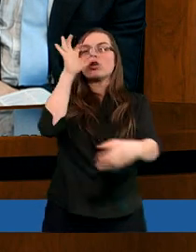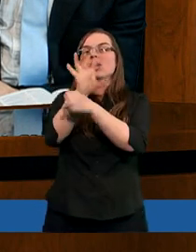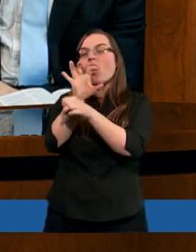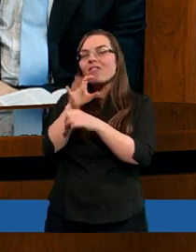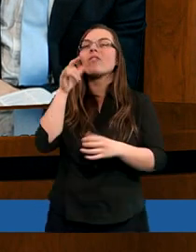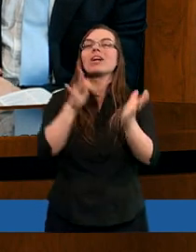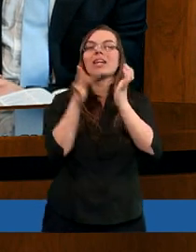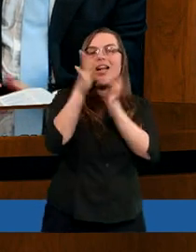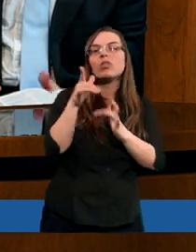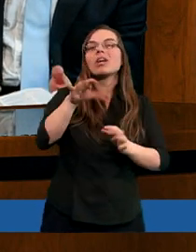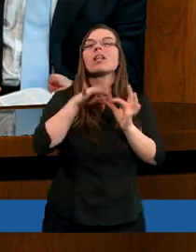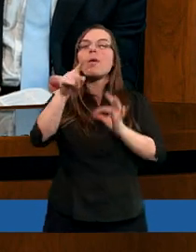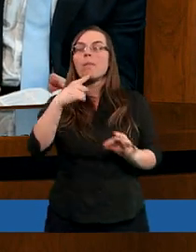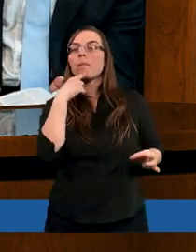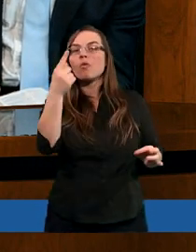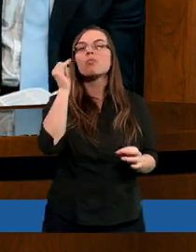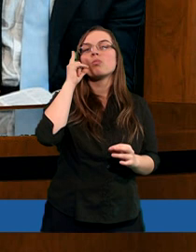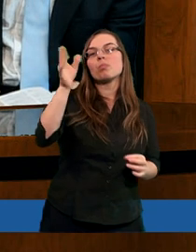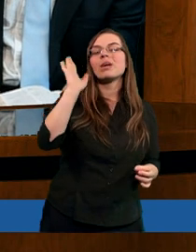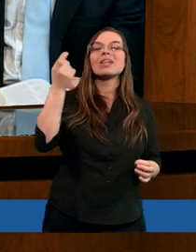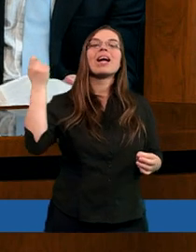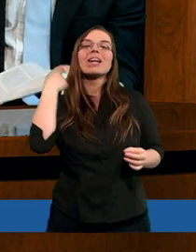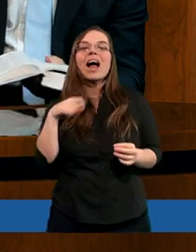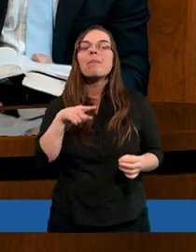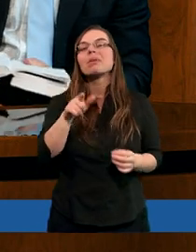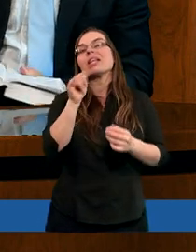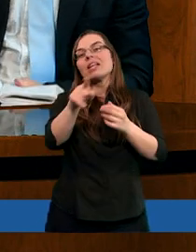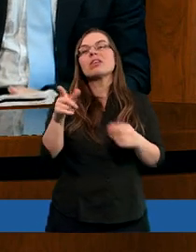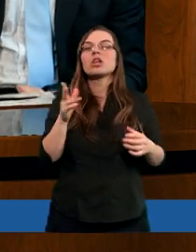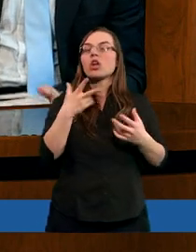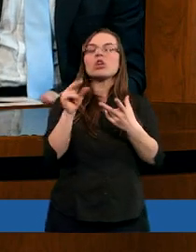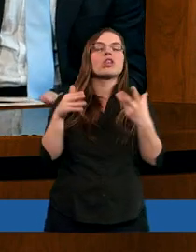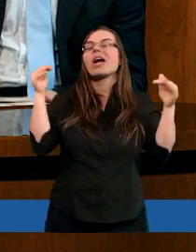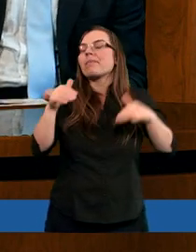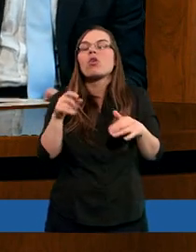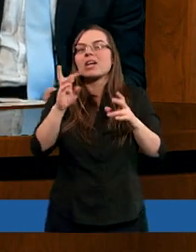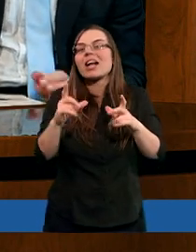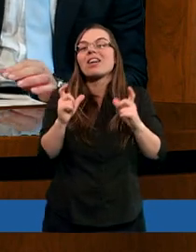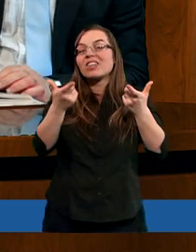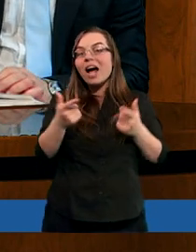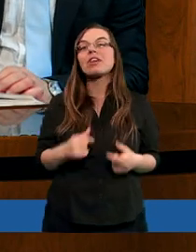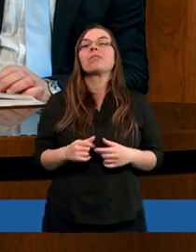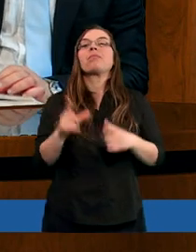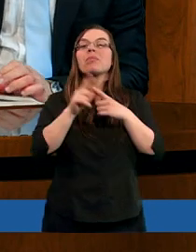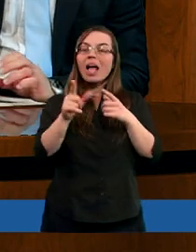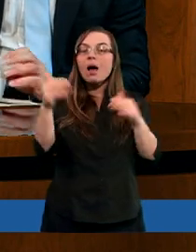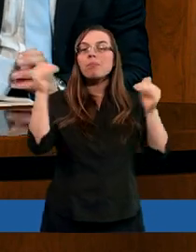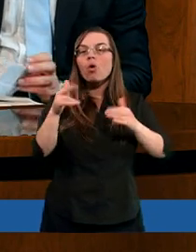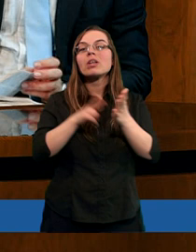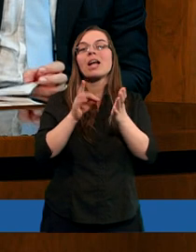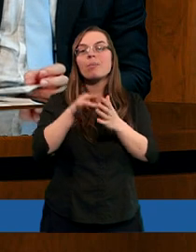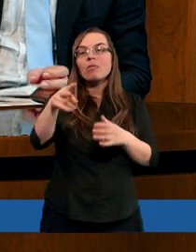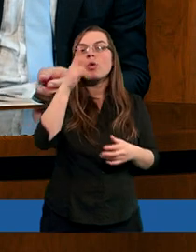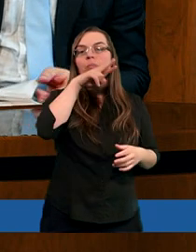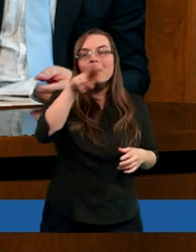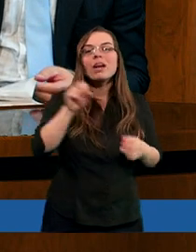Jezusa, gdy ten powiedział, że pójdzie i będzie zabity. Nie idź tam, Panie, to znaczyło. To nie może się stać, proszę bardzo. Ale oczywiście możemy na